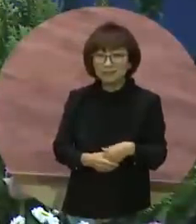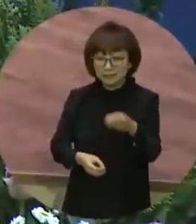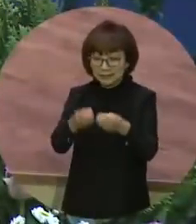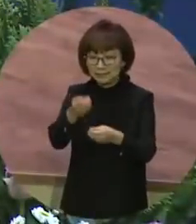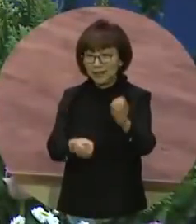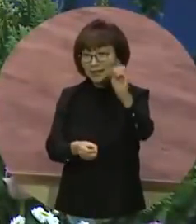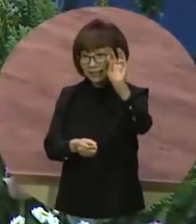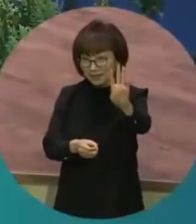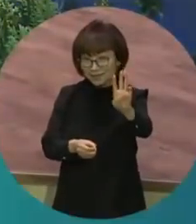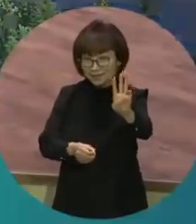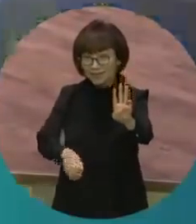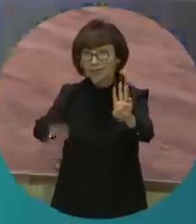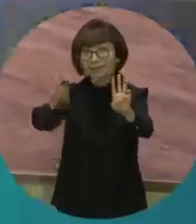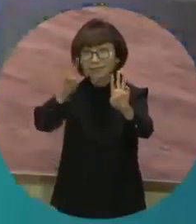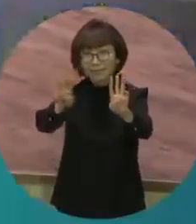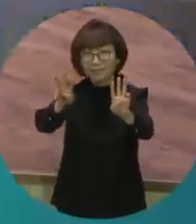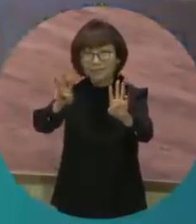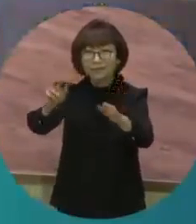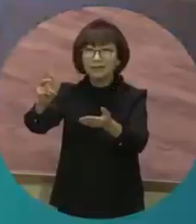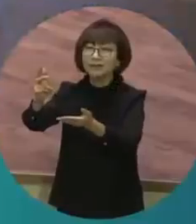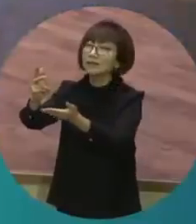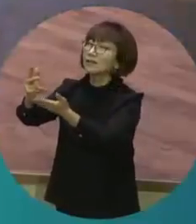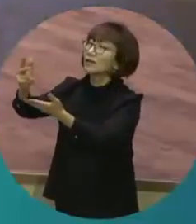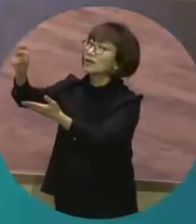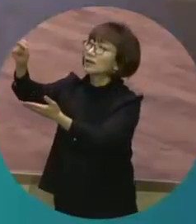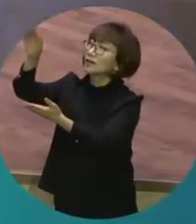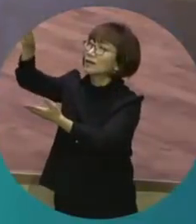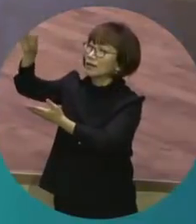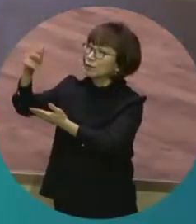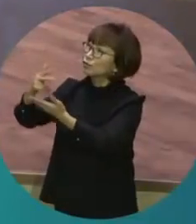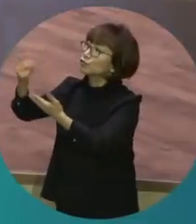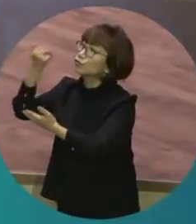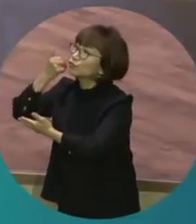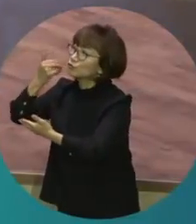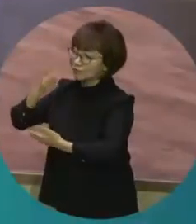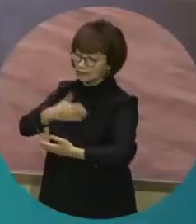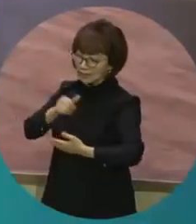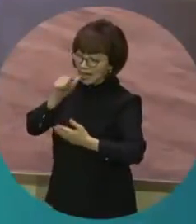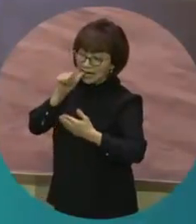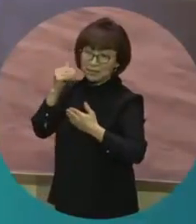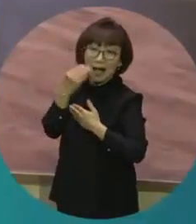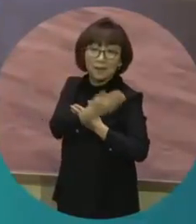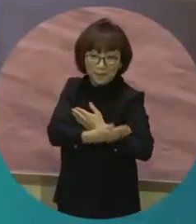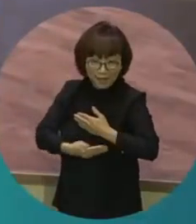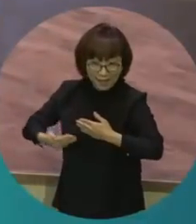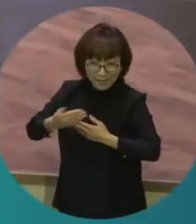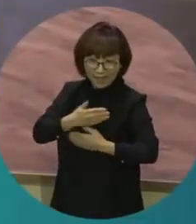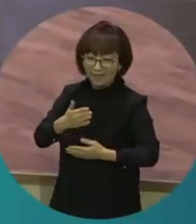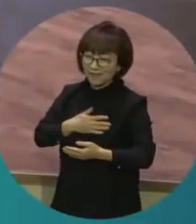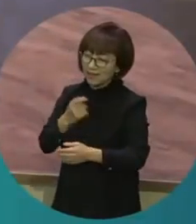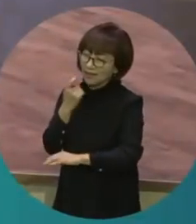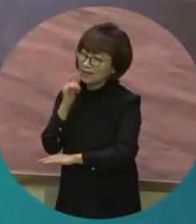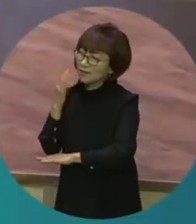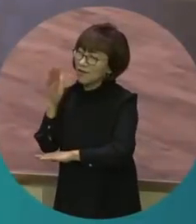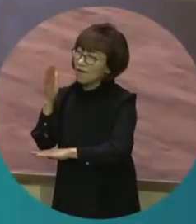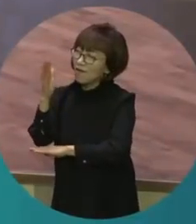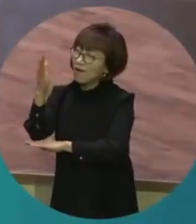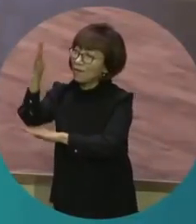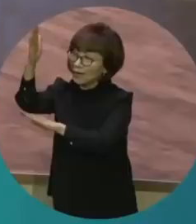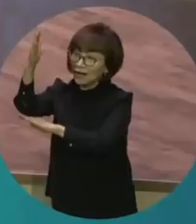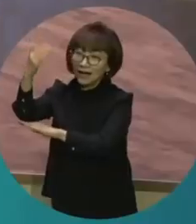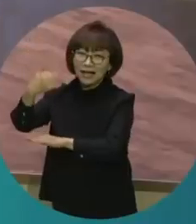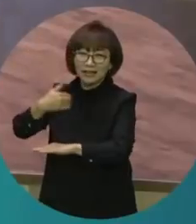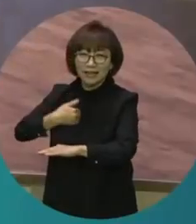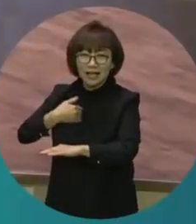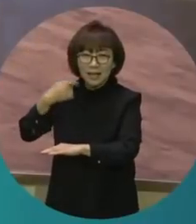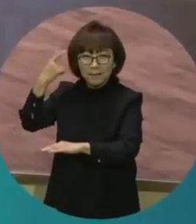보면 여호와여 주는 나의 방패시오 나의 영광이시오 나의 머리를